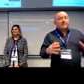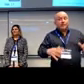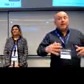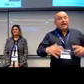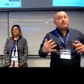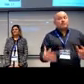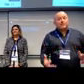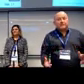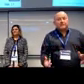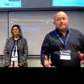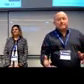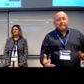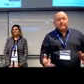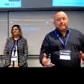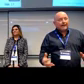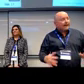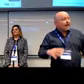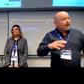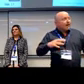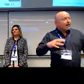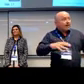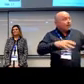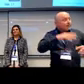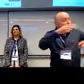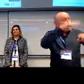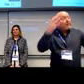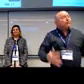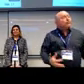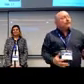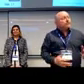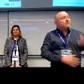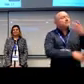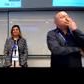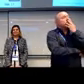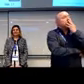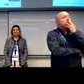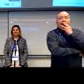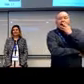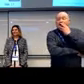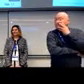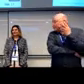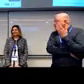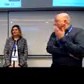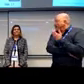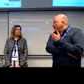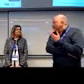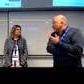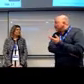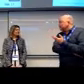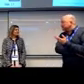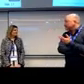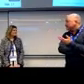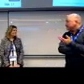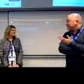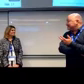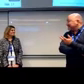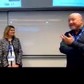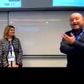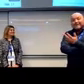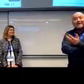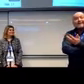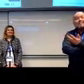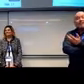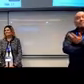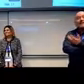ressources libres qui sont cachées. OK? Et on les voit, on ne peut pas les trouver. Mais je me dis, mon Dieu, est-ce qu'il y a une ressource libre sur